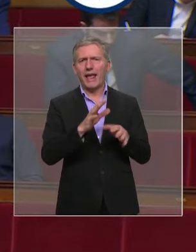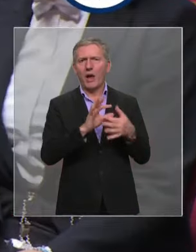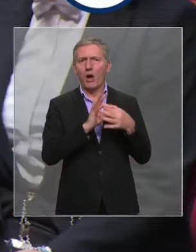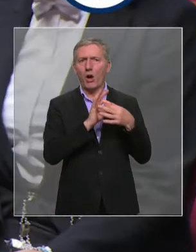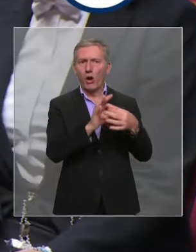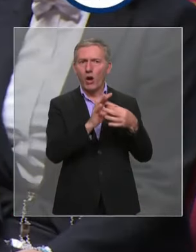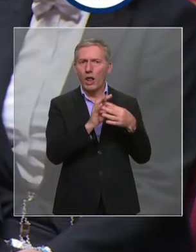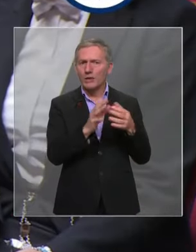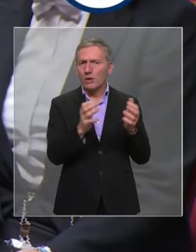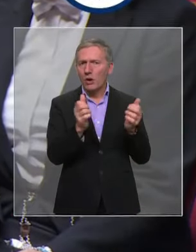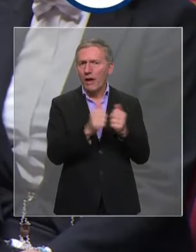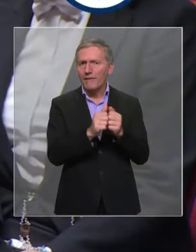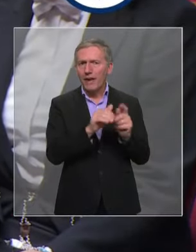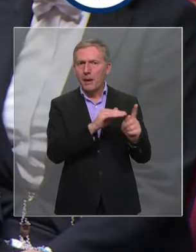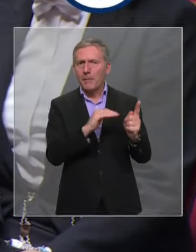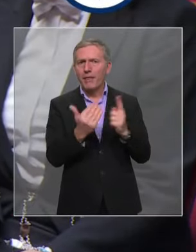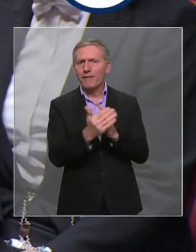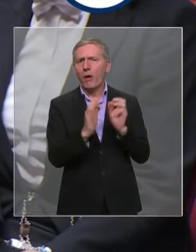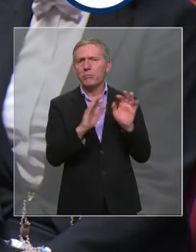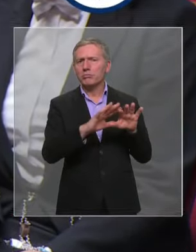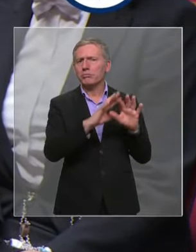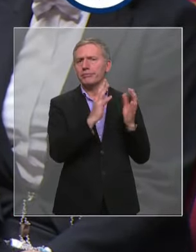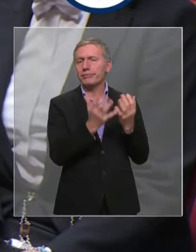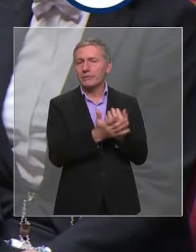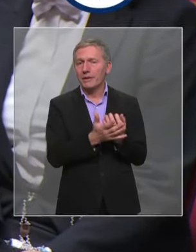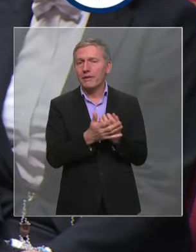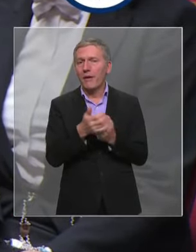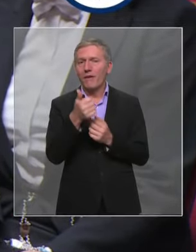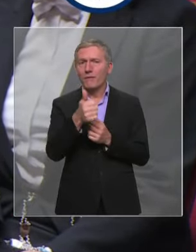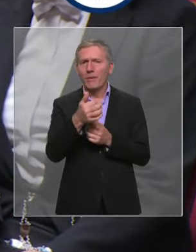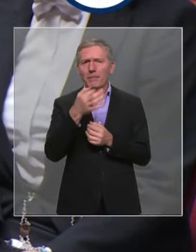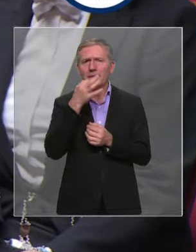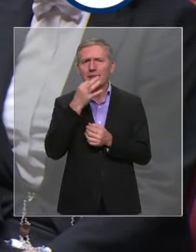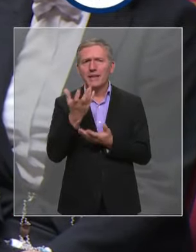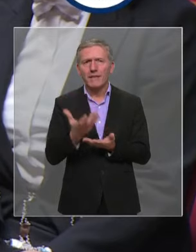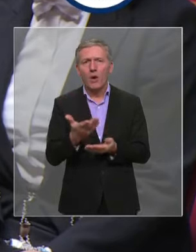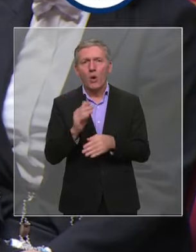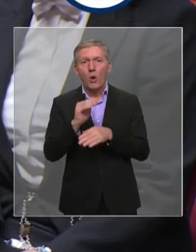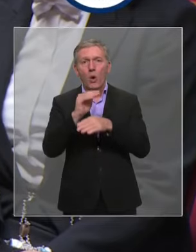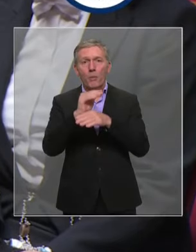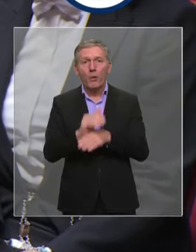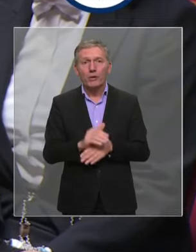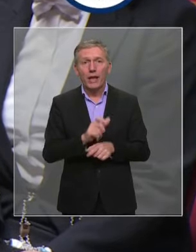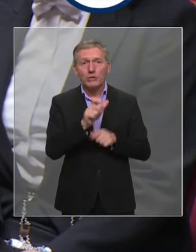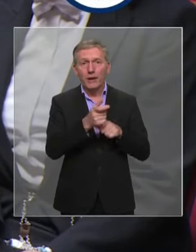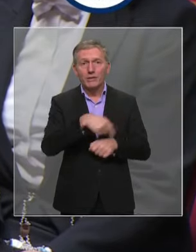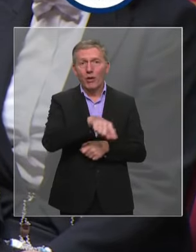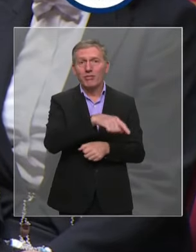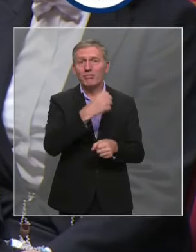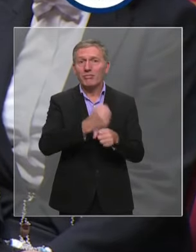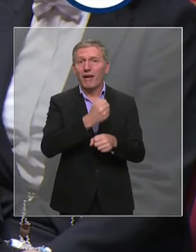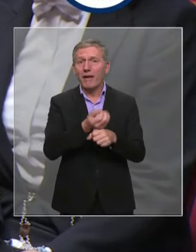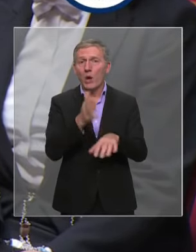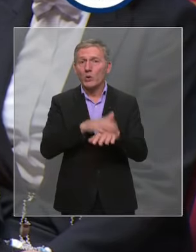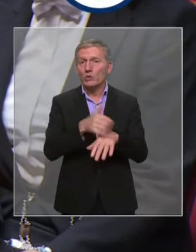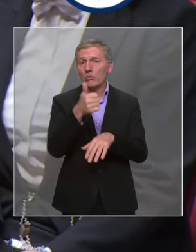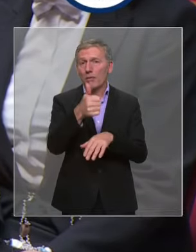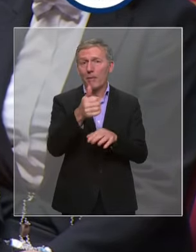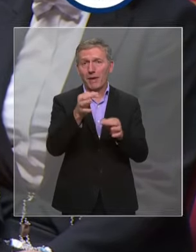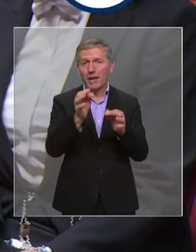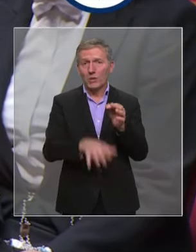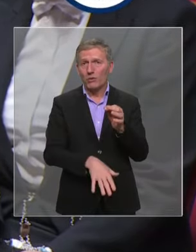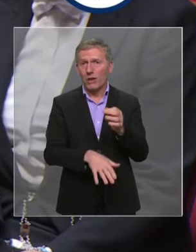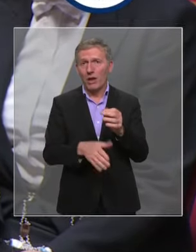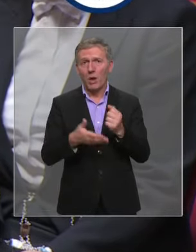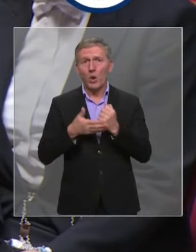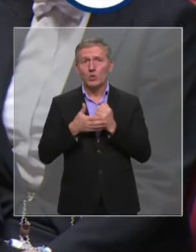relations avec les plateformes. Vous dites que vous voulez protéger les travailleurs des plateformes, mais finalement, ce que vous soutenez, c'est